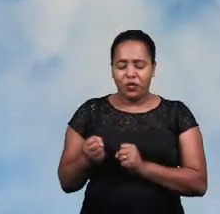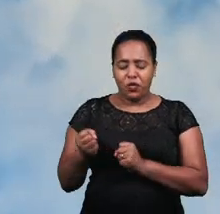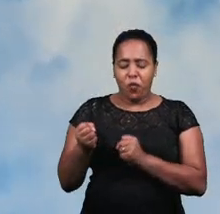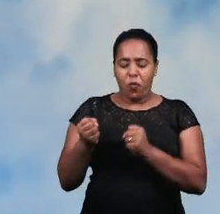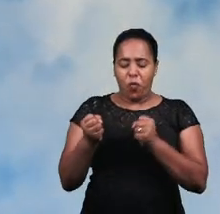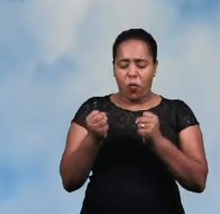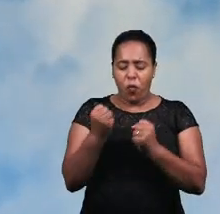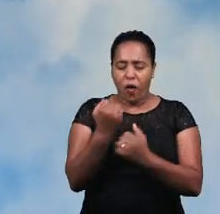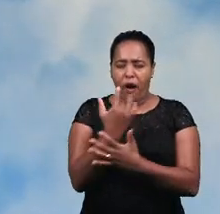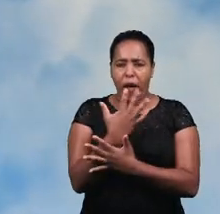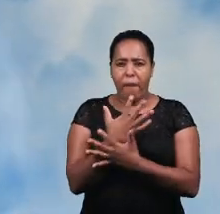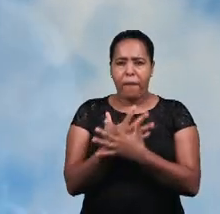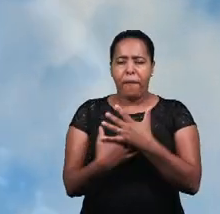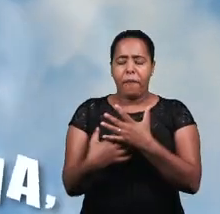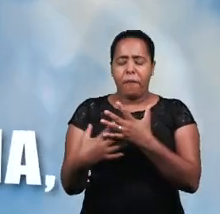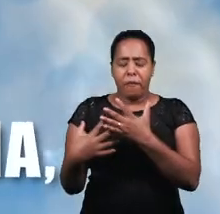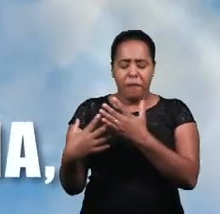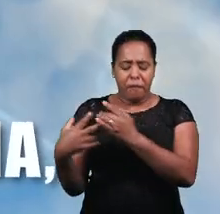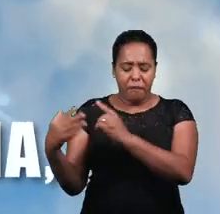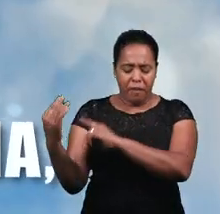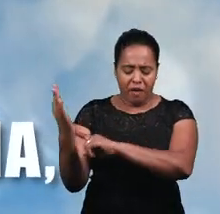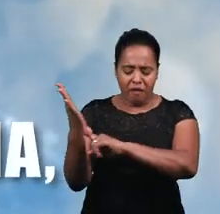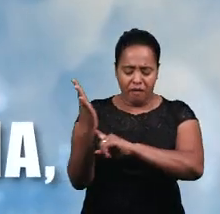amor. E em breve